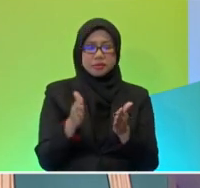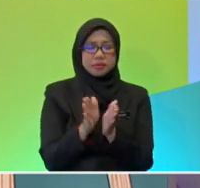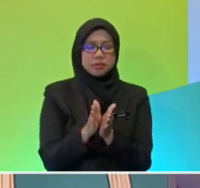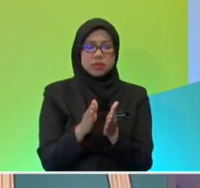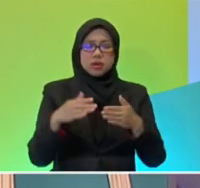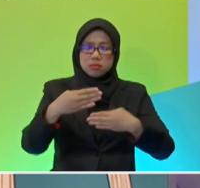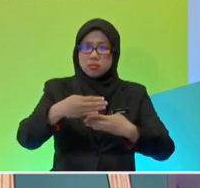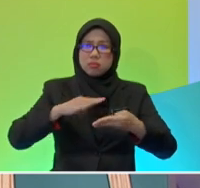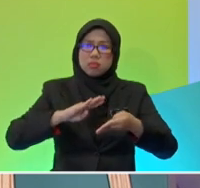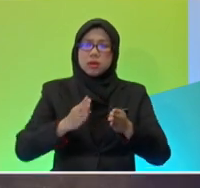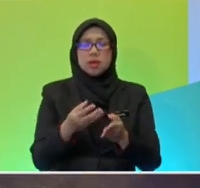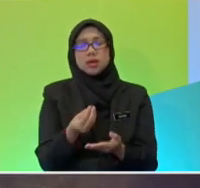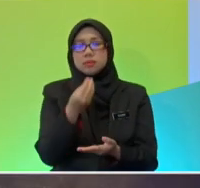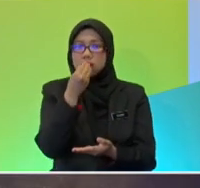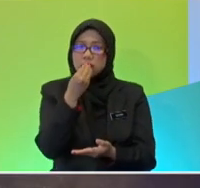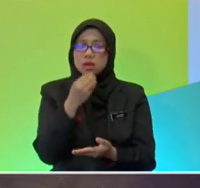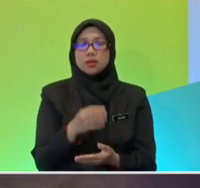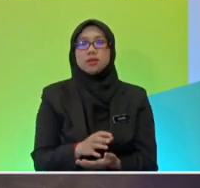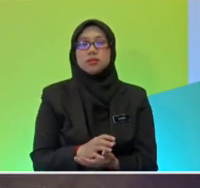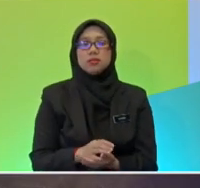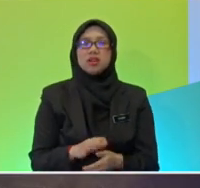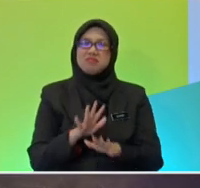meja slise kena belajar